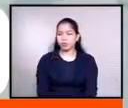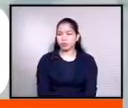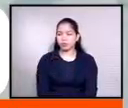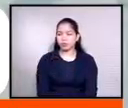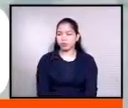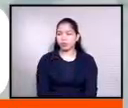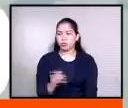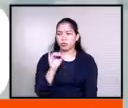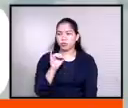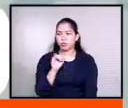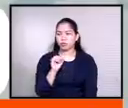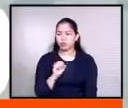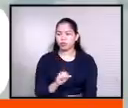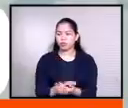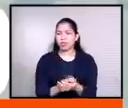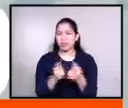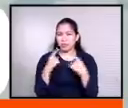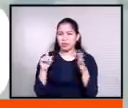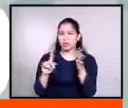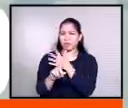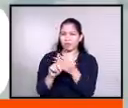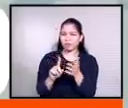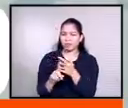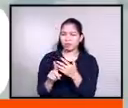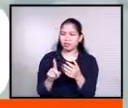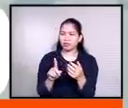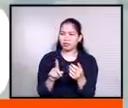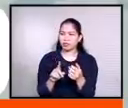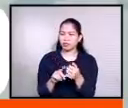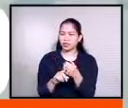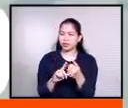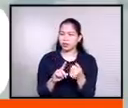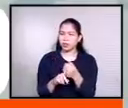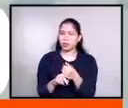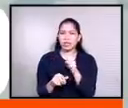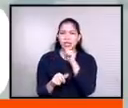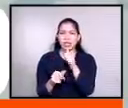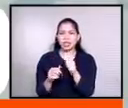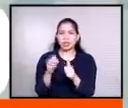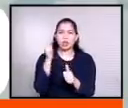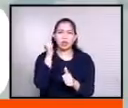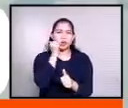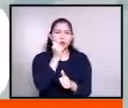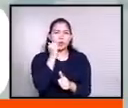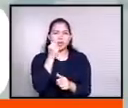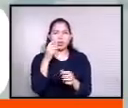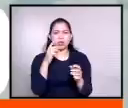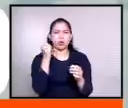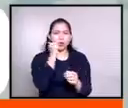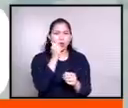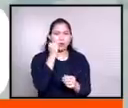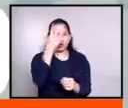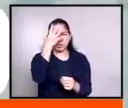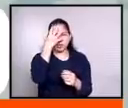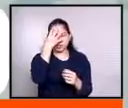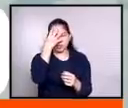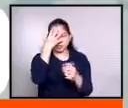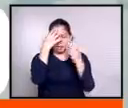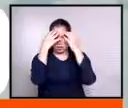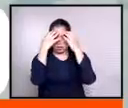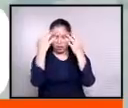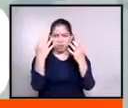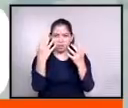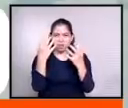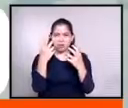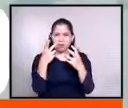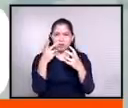At minamaltrato na po siya palagi? Hindi naman po palagi po. Laging galit daw po lang yung amo niya sa kanya. Pag nagkamali